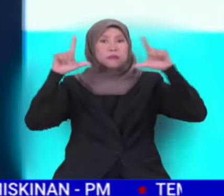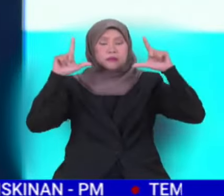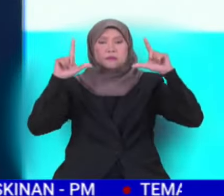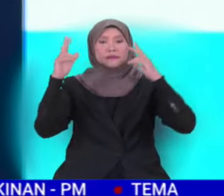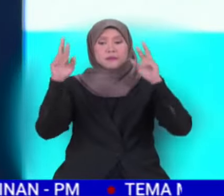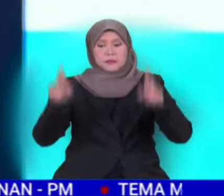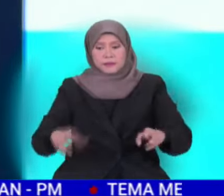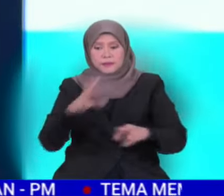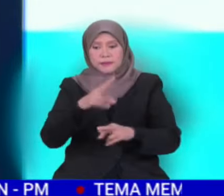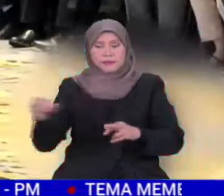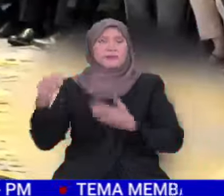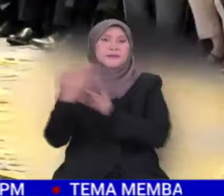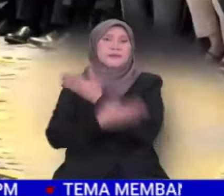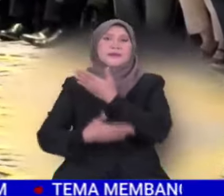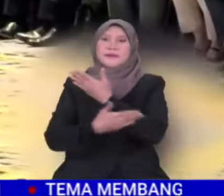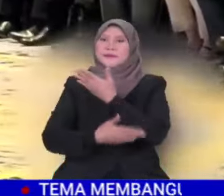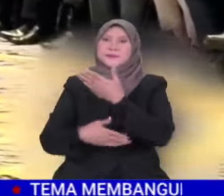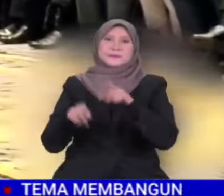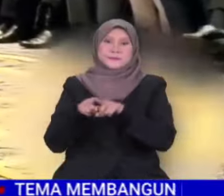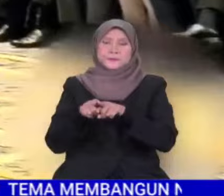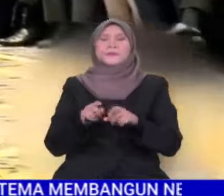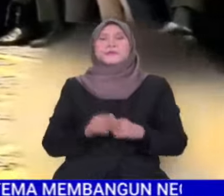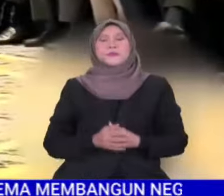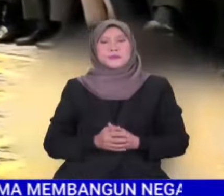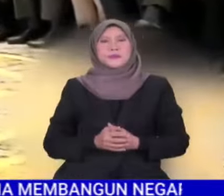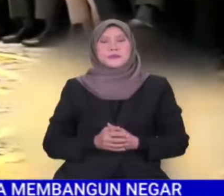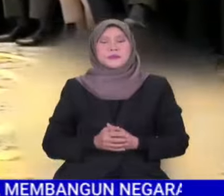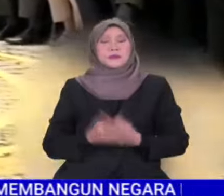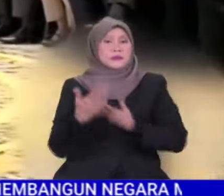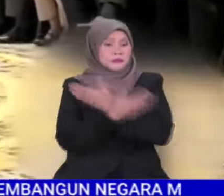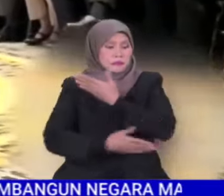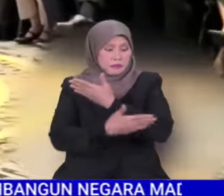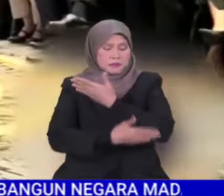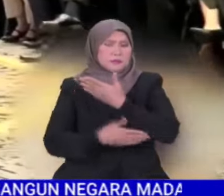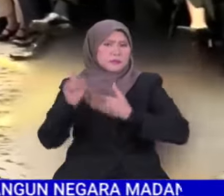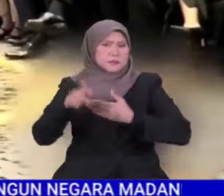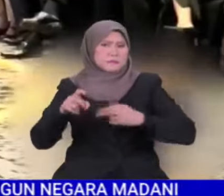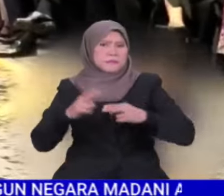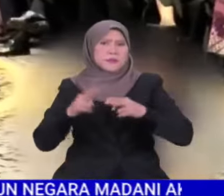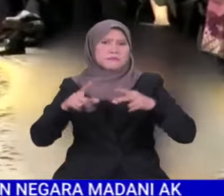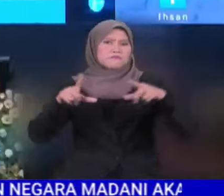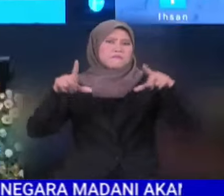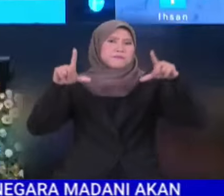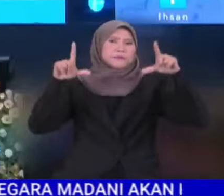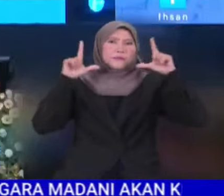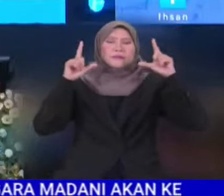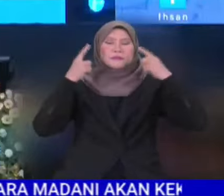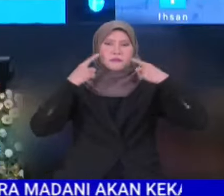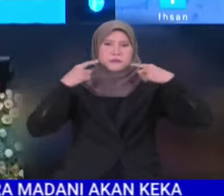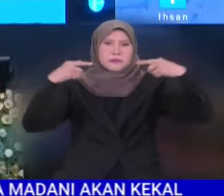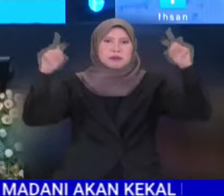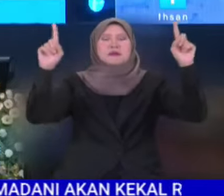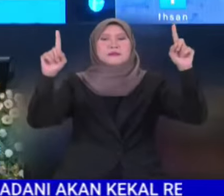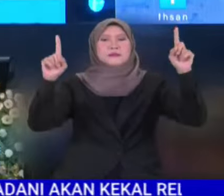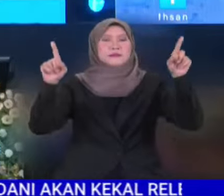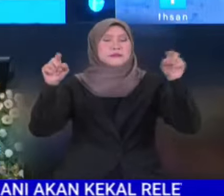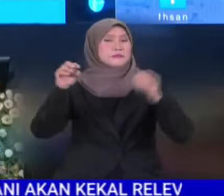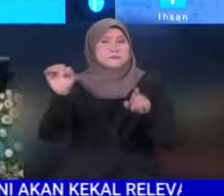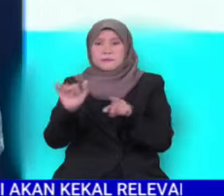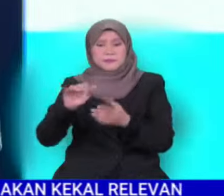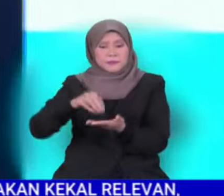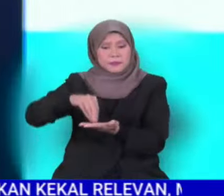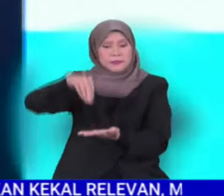dan negaranya. Salah satu negara yang harum dikenali dan dihormati sebagai negara